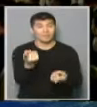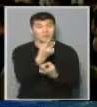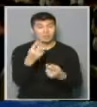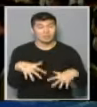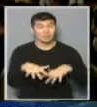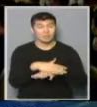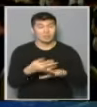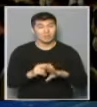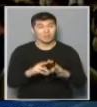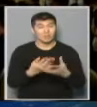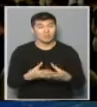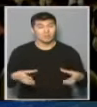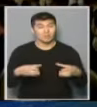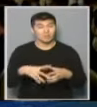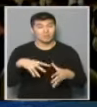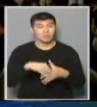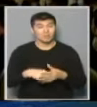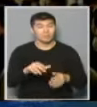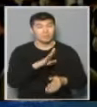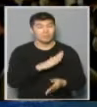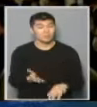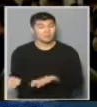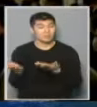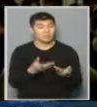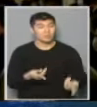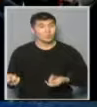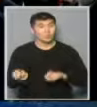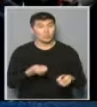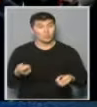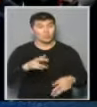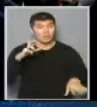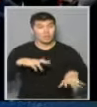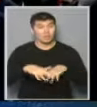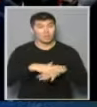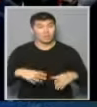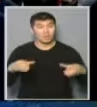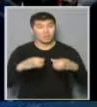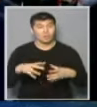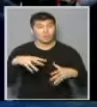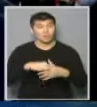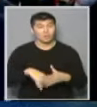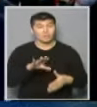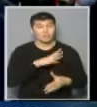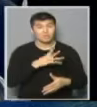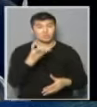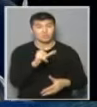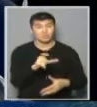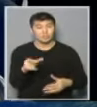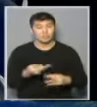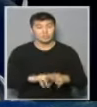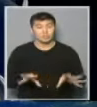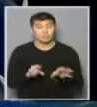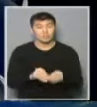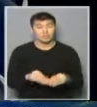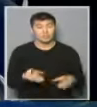диалоговой площадкой нефтесервисные отрасли были приглашены руководители эксперты государственных органов более 400 человек